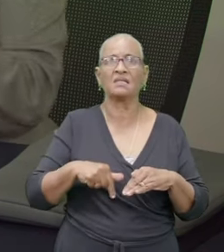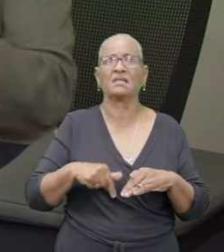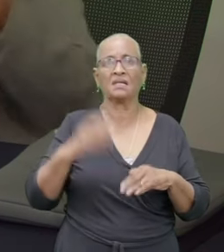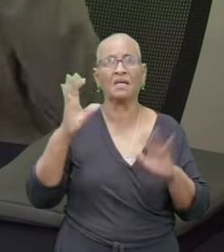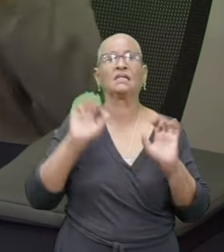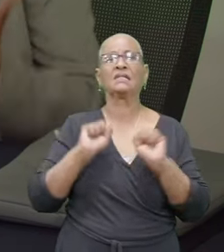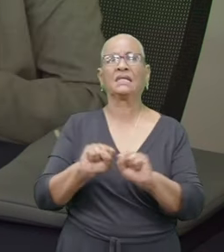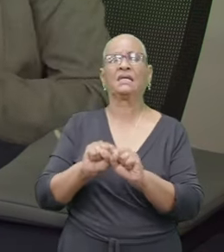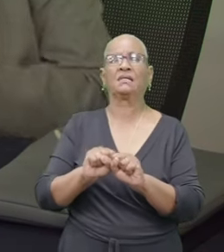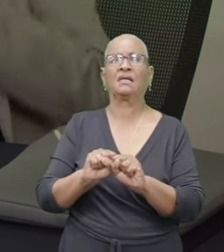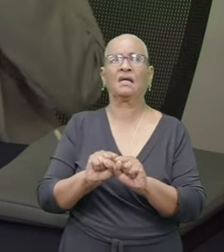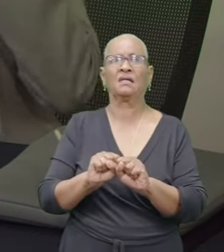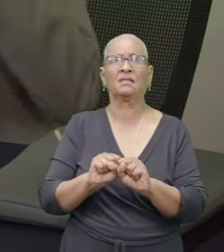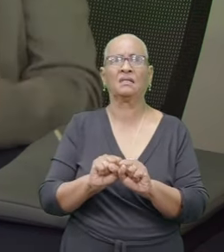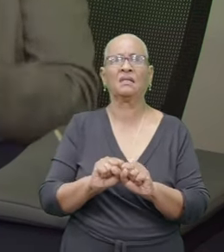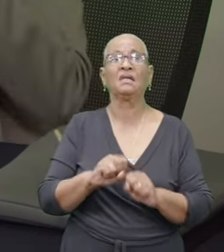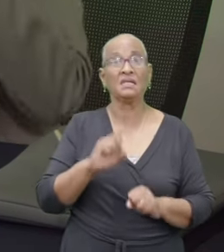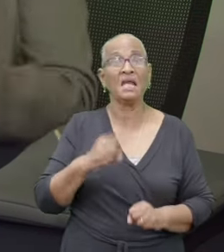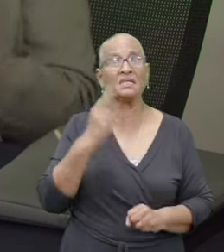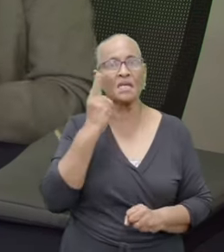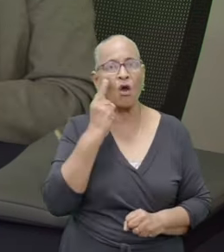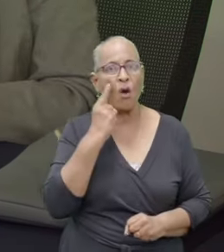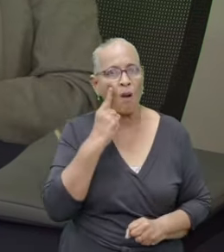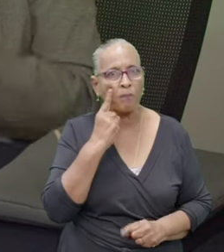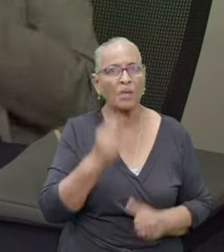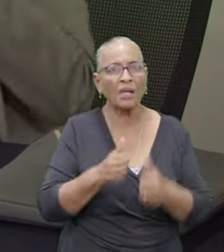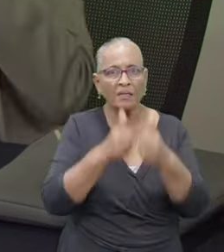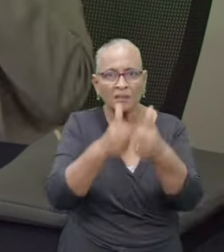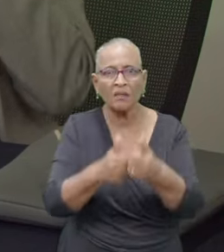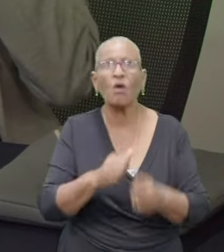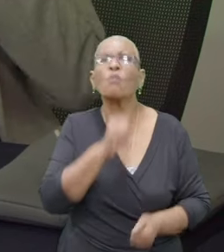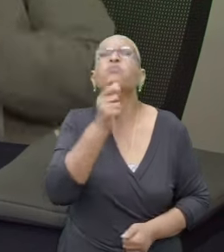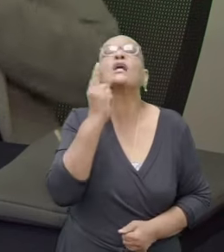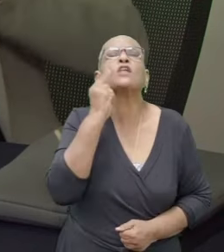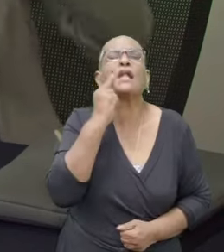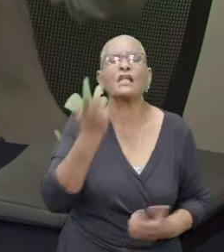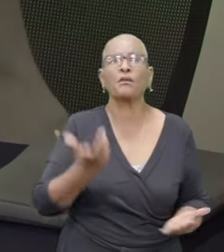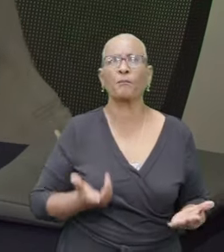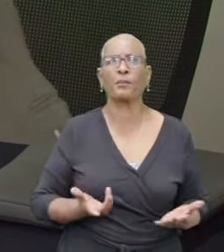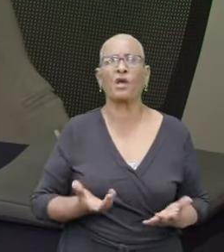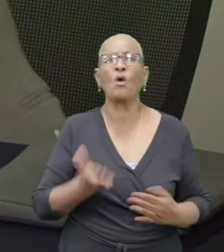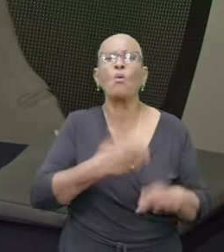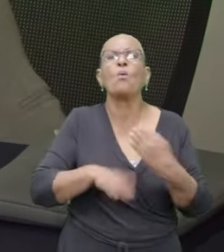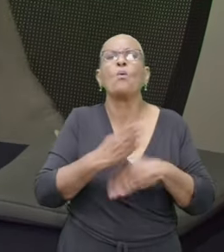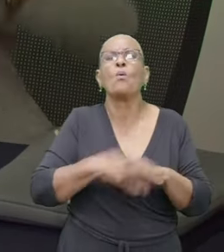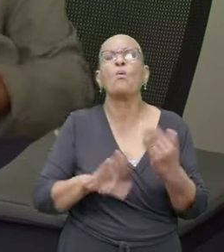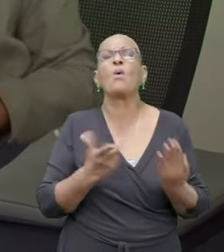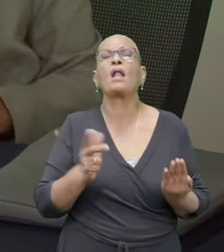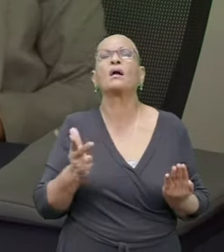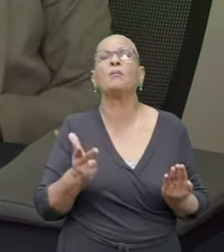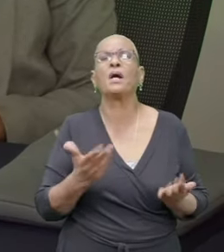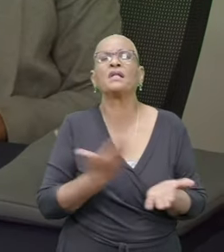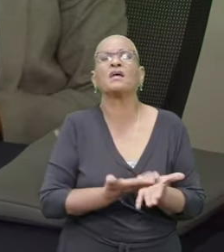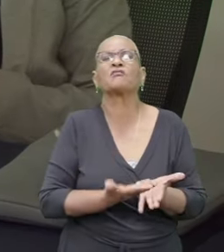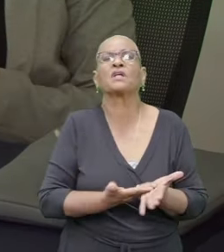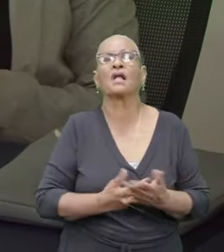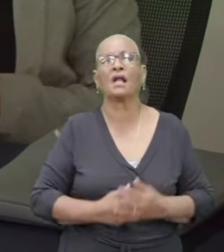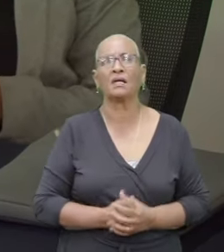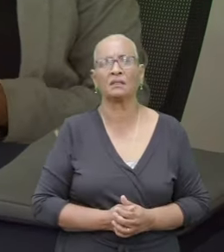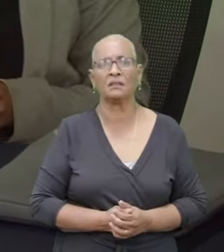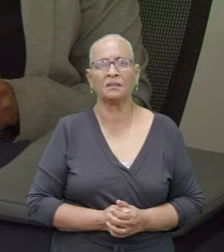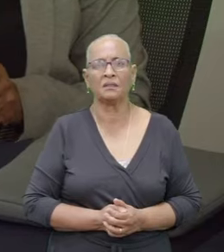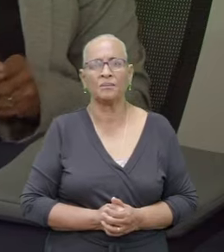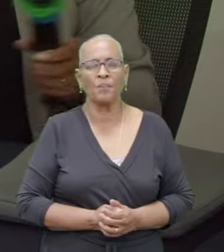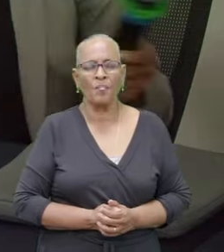te gaan? Want u zegt nauwlettend gevolg, maar wat is nauwlettend geweest en op welke manier is dit te verklaren. Dank u wel.